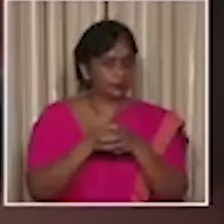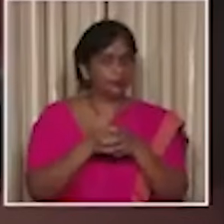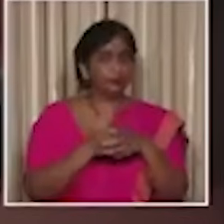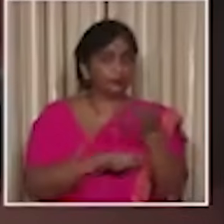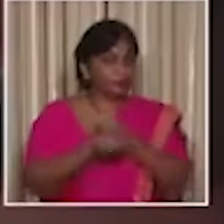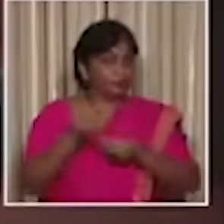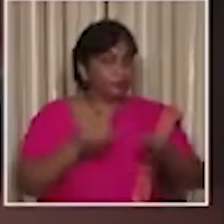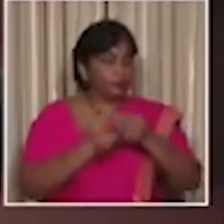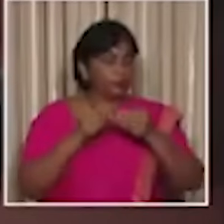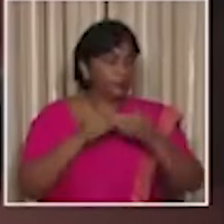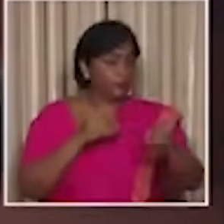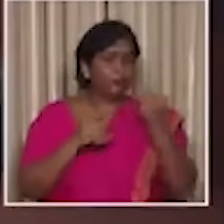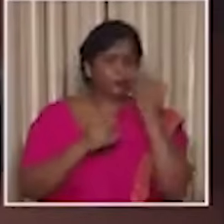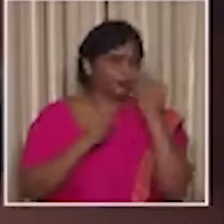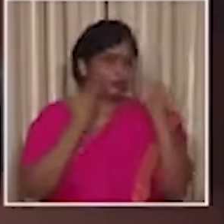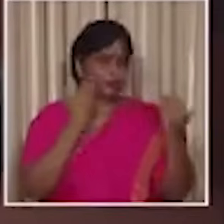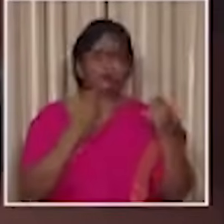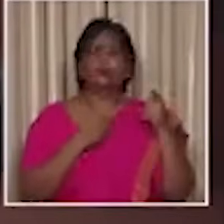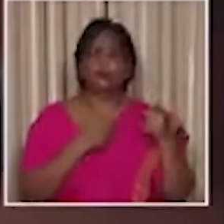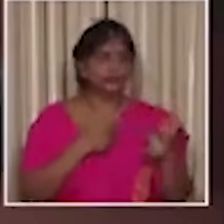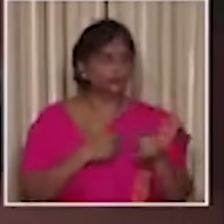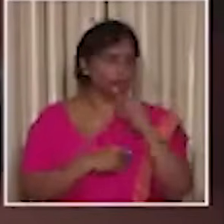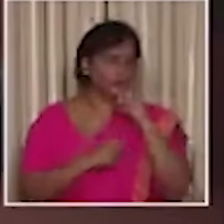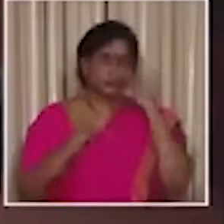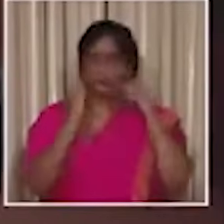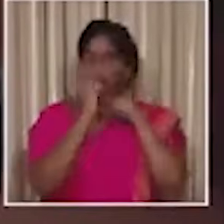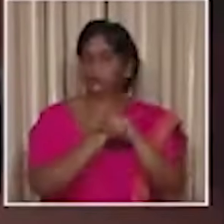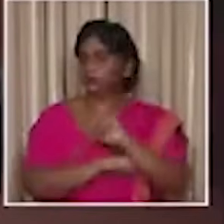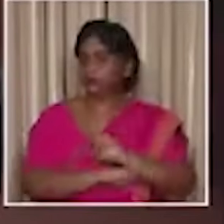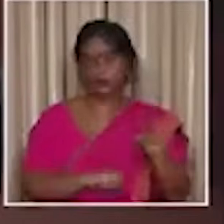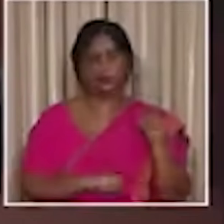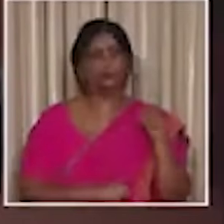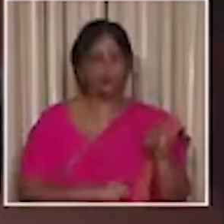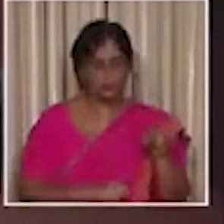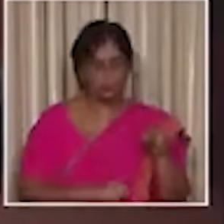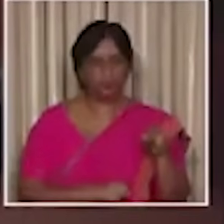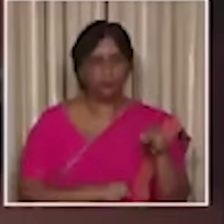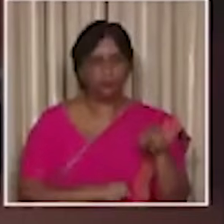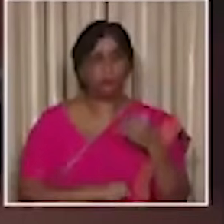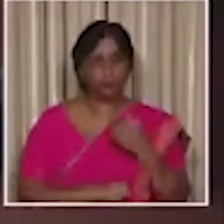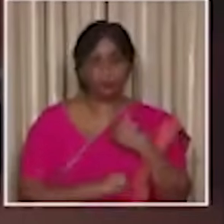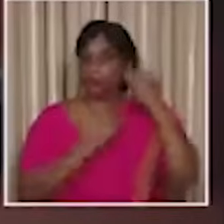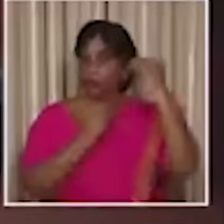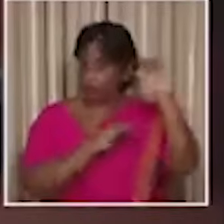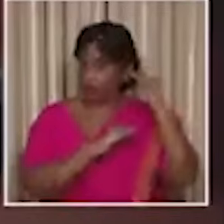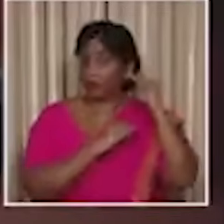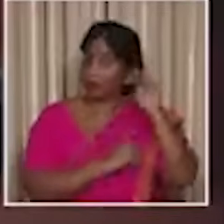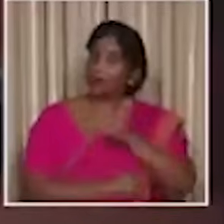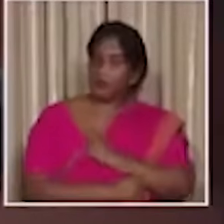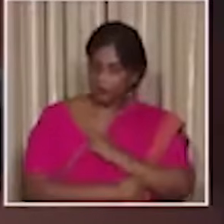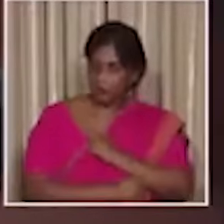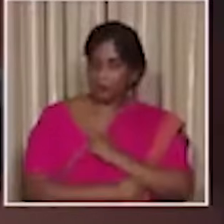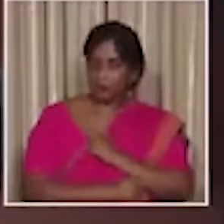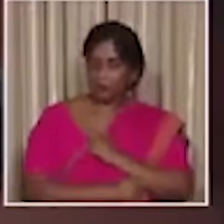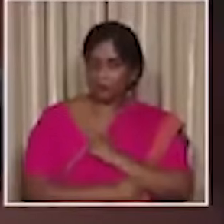ගනුදෙනු සිදුවෙන ආකාරයත් බලපුවාම මේක කිසිදු විනිවිදභාවයෙන් සිද්ධ වෙන ගනුදෙනුවක් නෙවෙයි. අපි අපනයන්ට පක්ෂපාත උනොත් මා පළමු කොටම